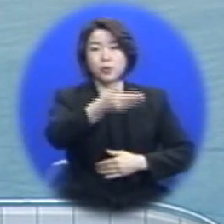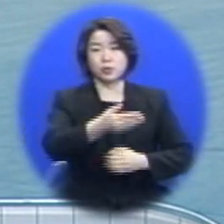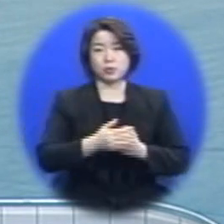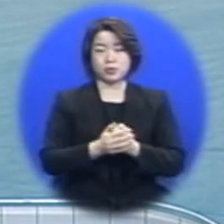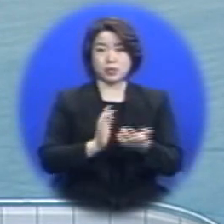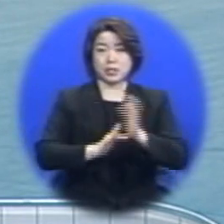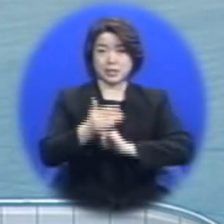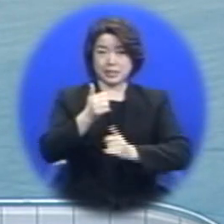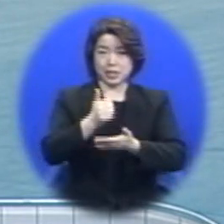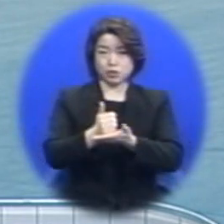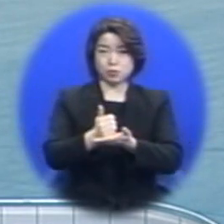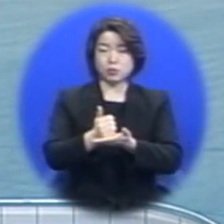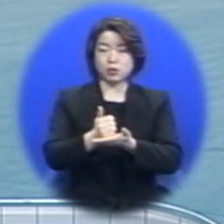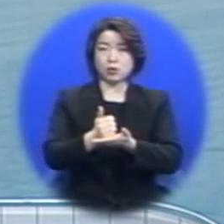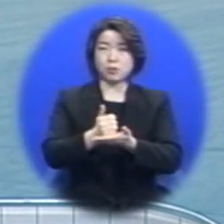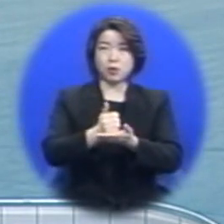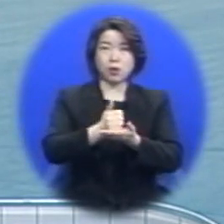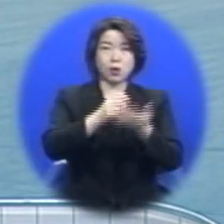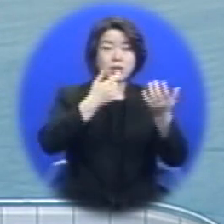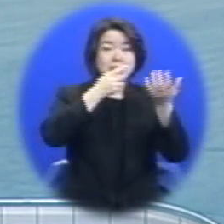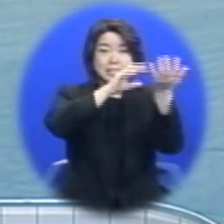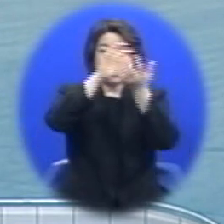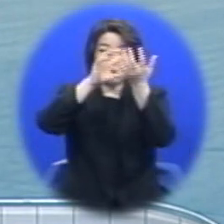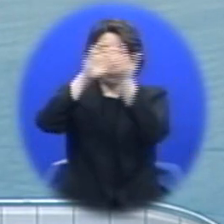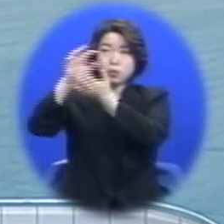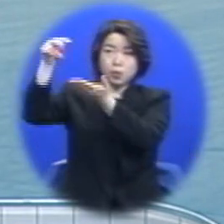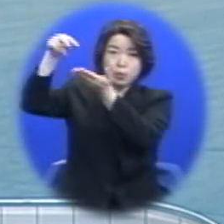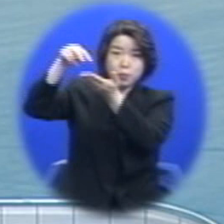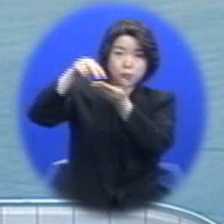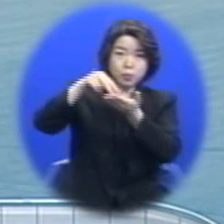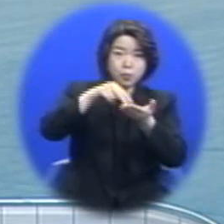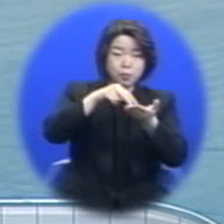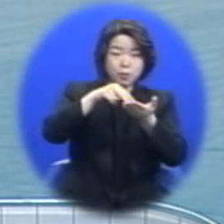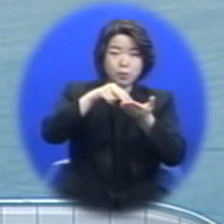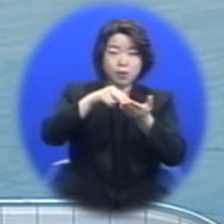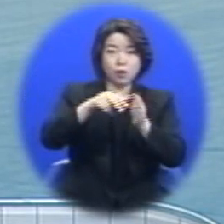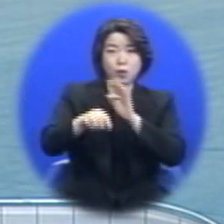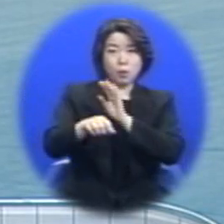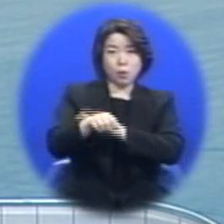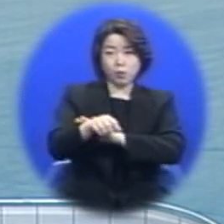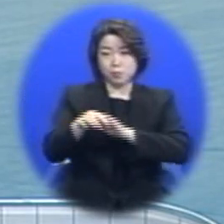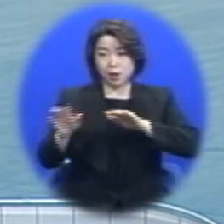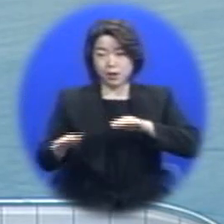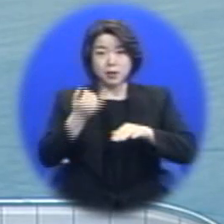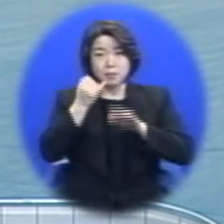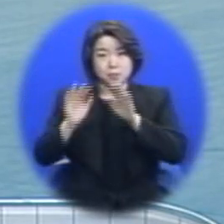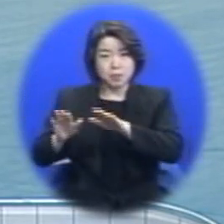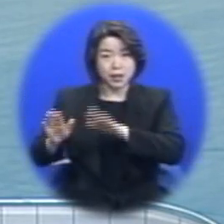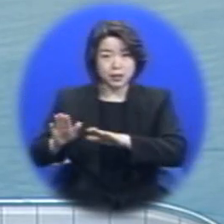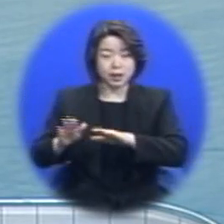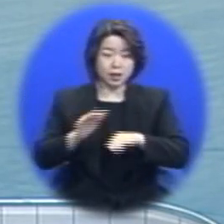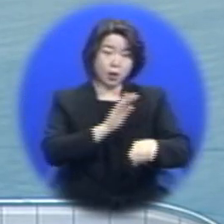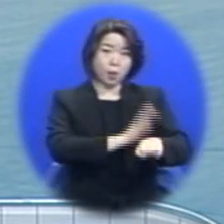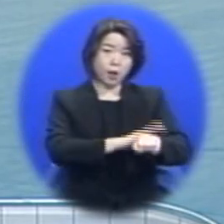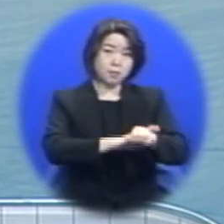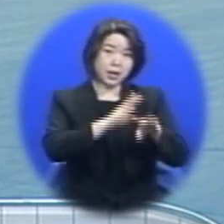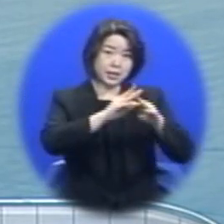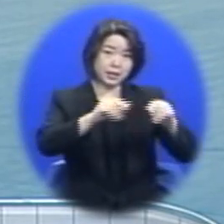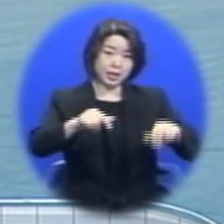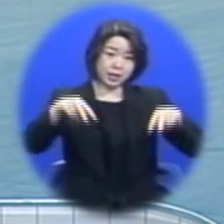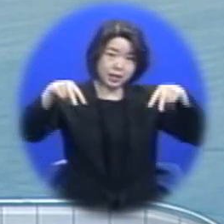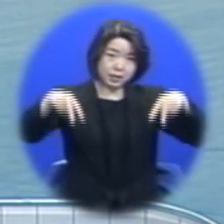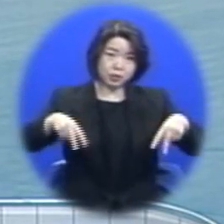공중에서 구름 타고 내려와서 오른발은 바다에, 왼발은 땅에 디디고 섰는데 그 손에는